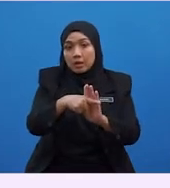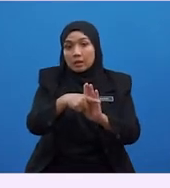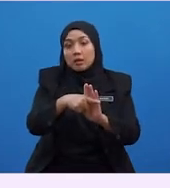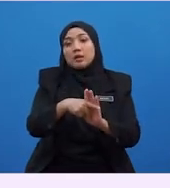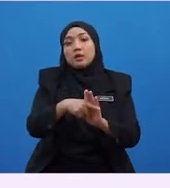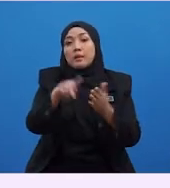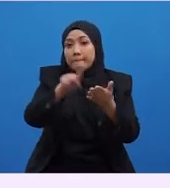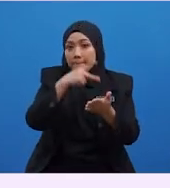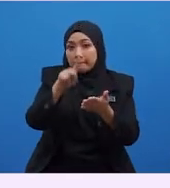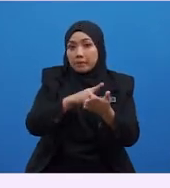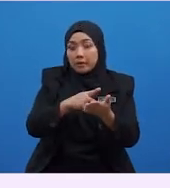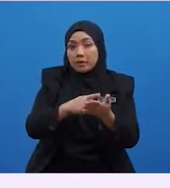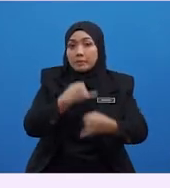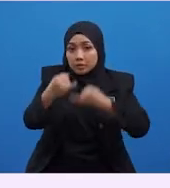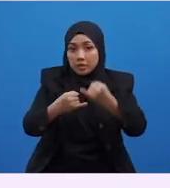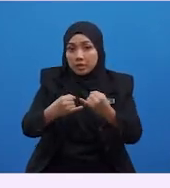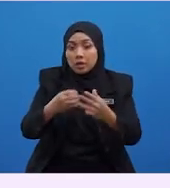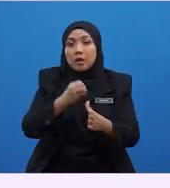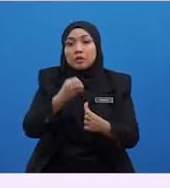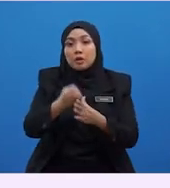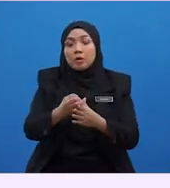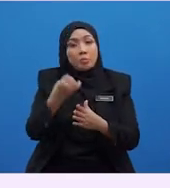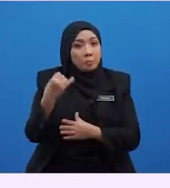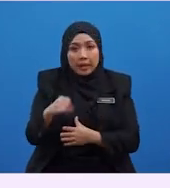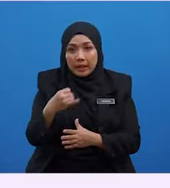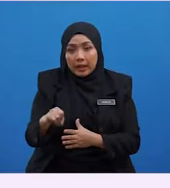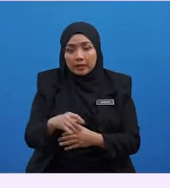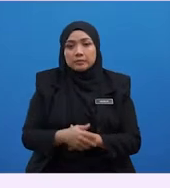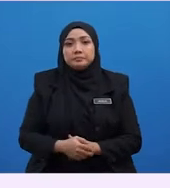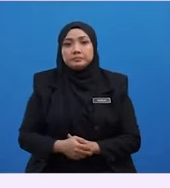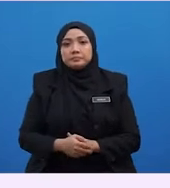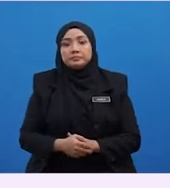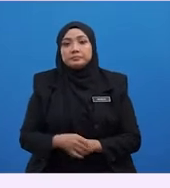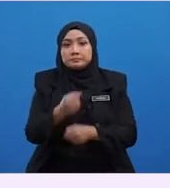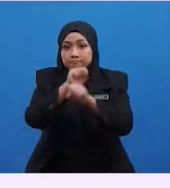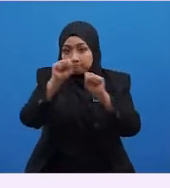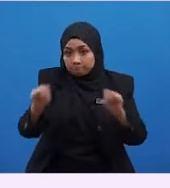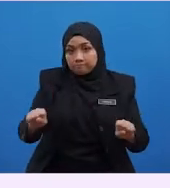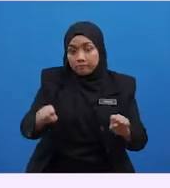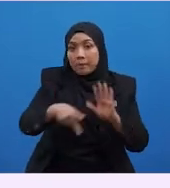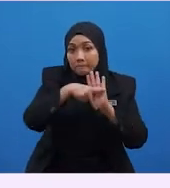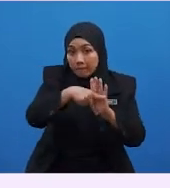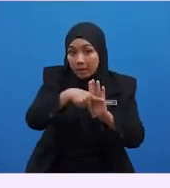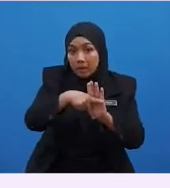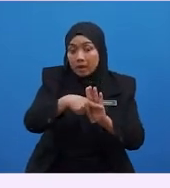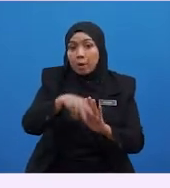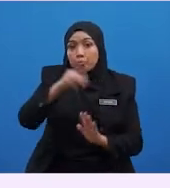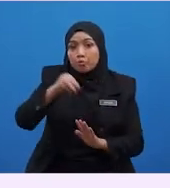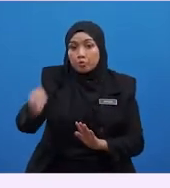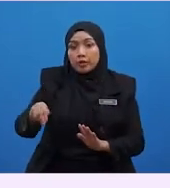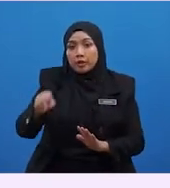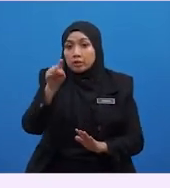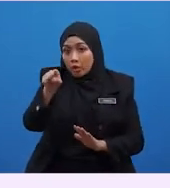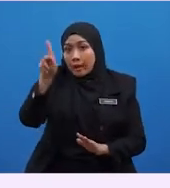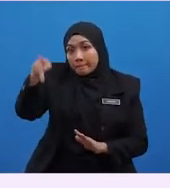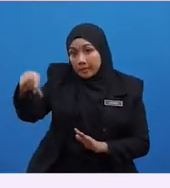kemaskini berjaya atau gagal. Sediakan pautan ke halaman papamurid.php